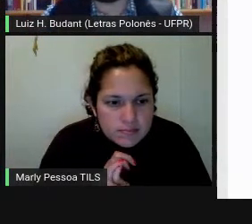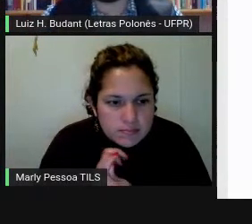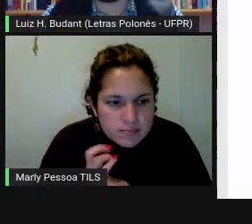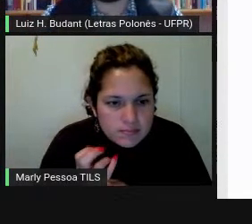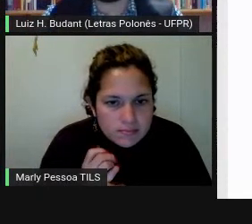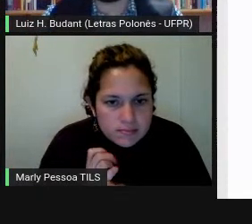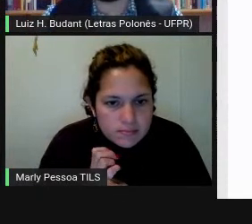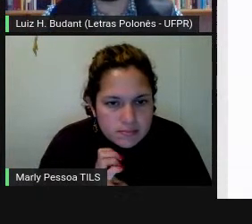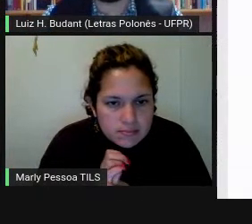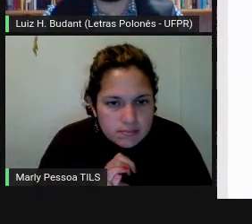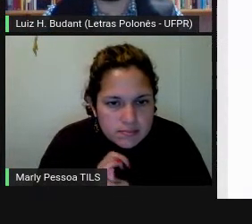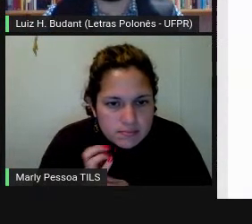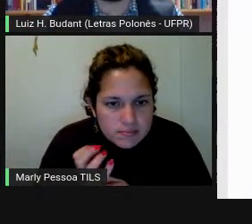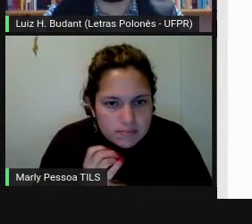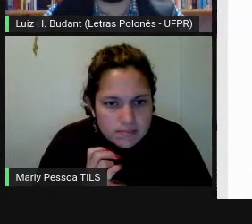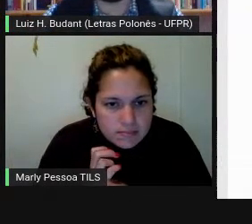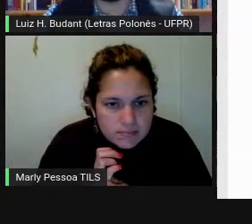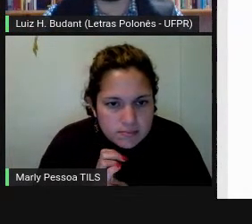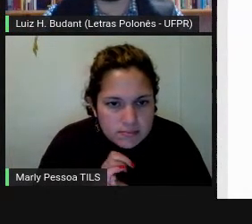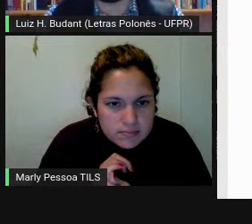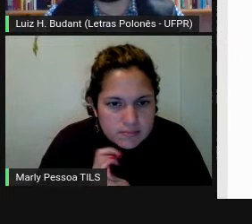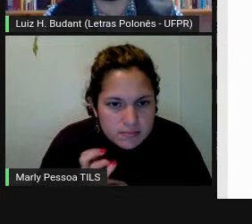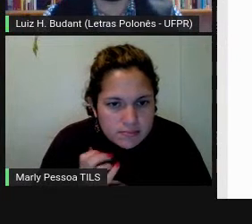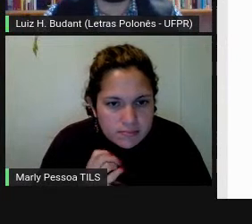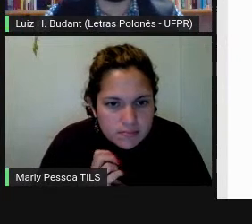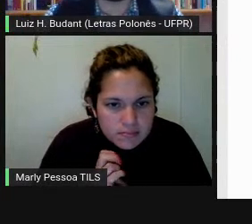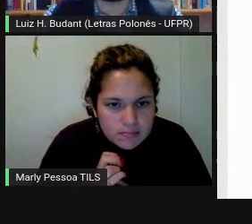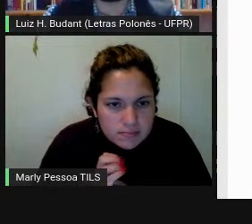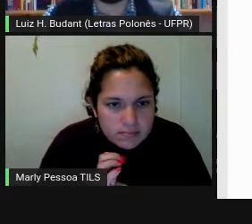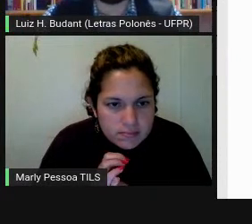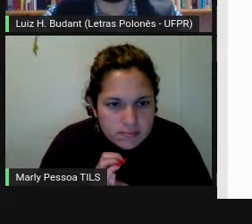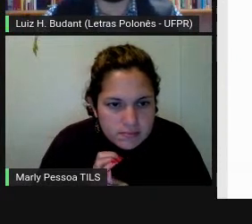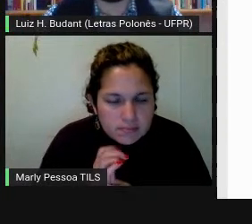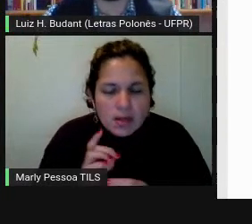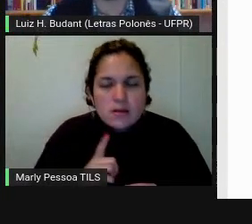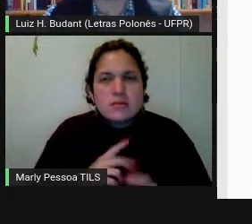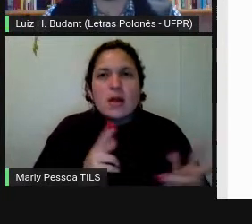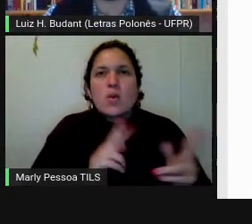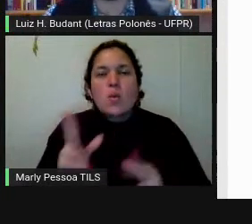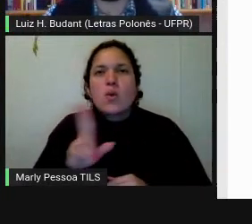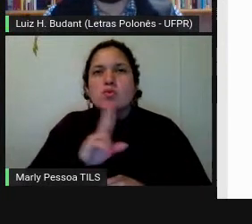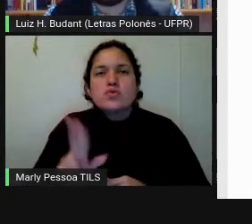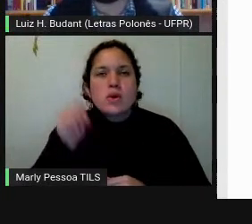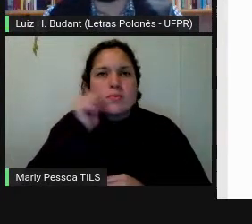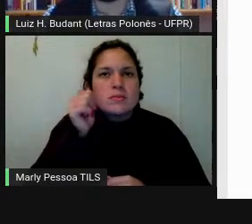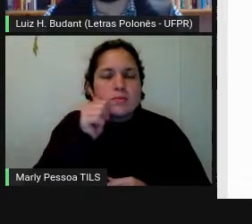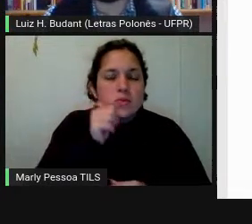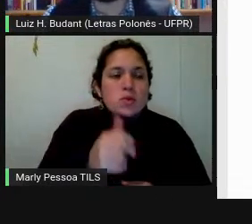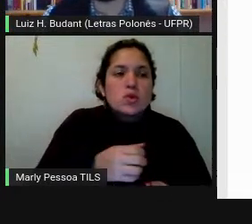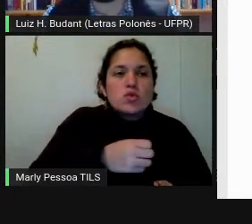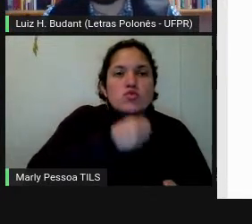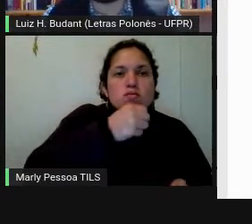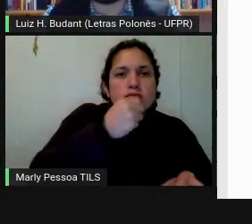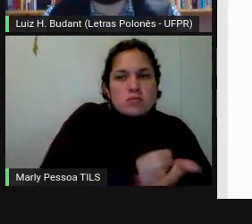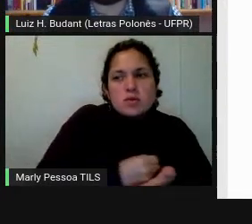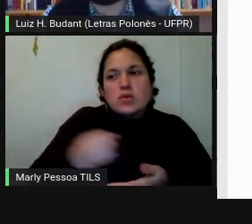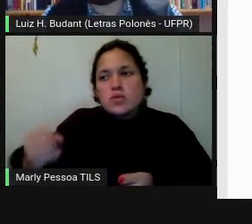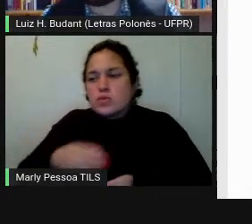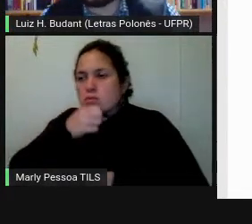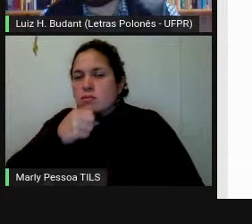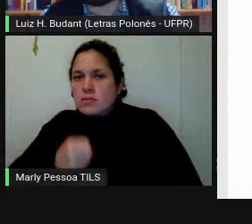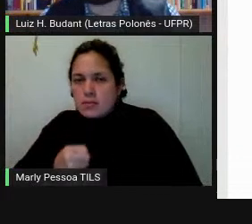De forma semelhante havia os nomes femininos do Antigo e do Novo Testamento. Então a professora traz Eva, Judita,